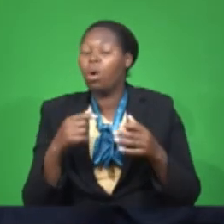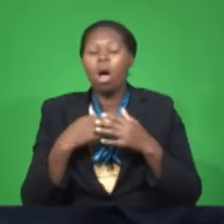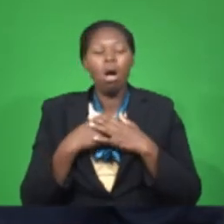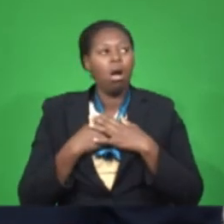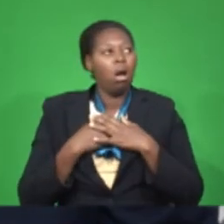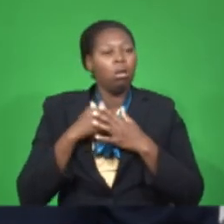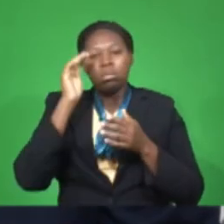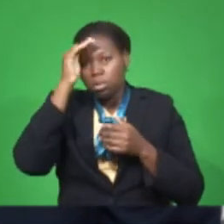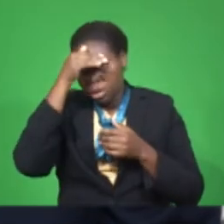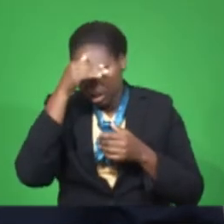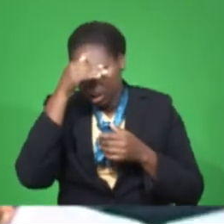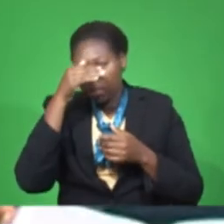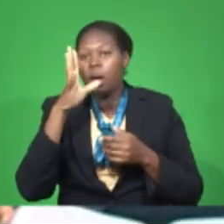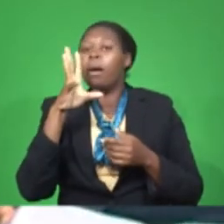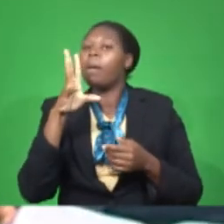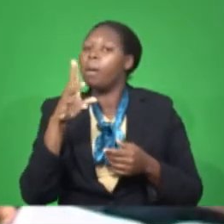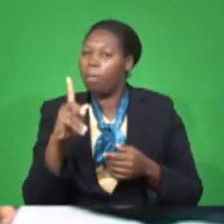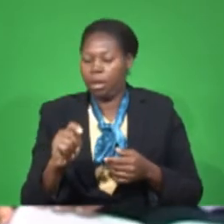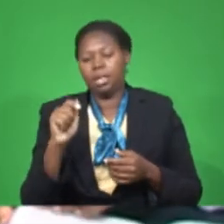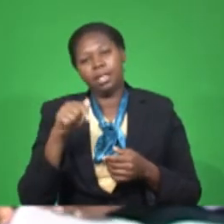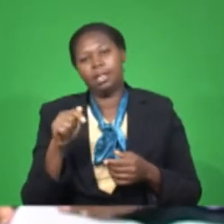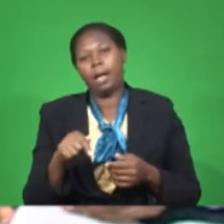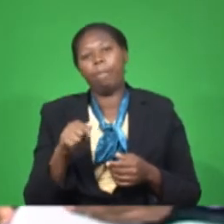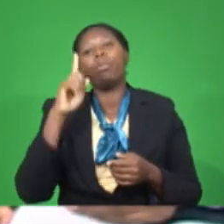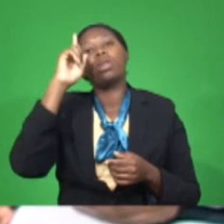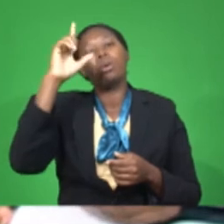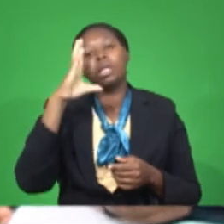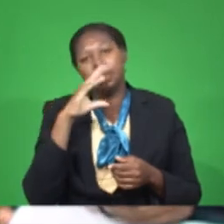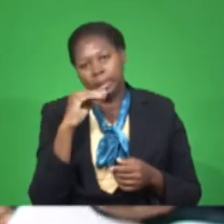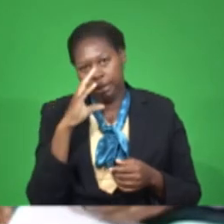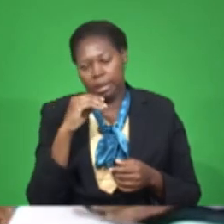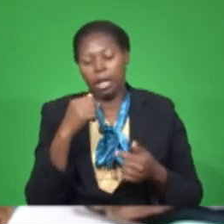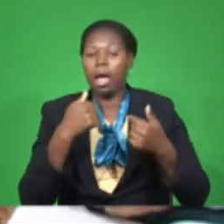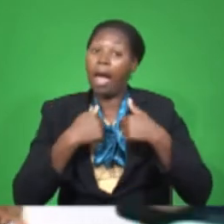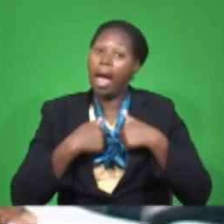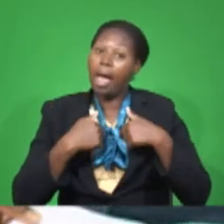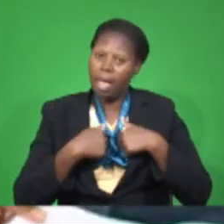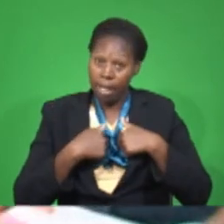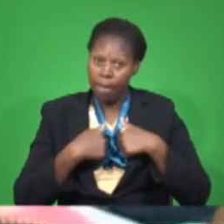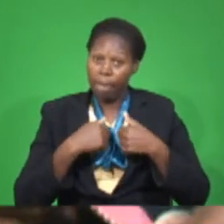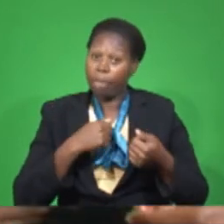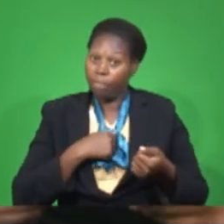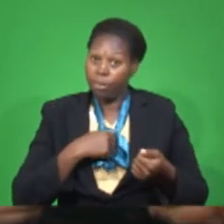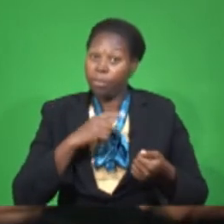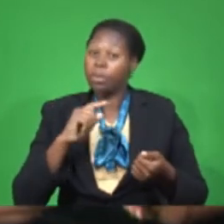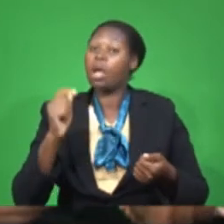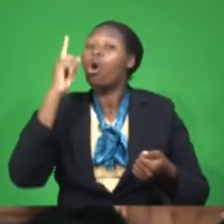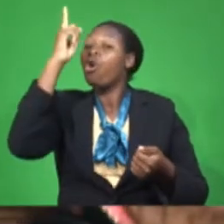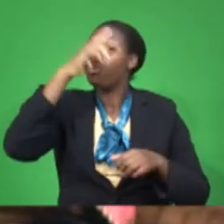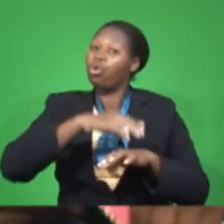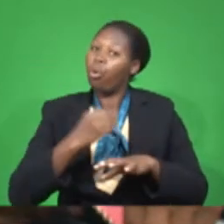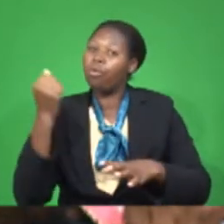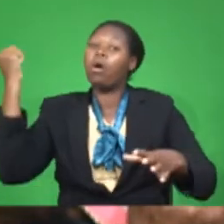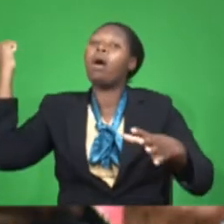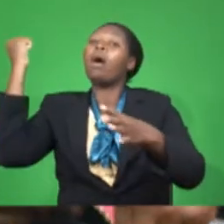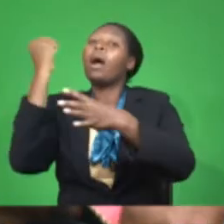zvimbudo zvakanaka. Asi mwari anoti iye ndini mwari wa Abraham. Alright. Abraham unoziva kuti arikutaura kuti Abraham